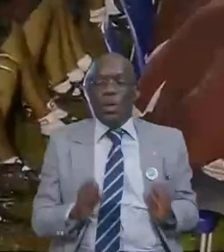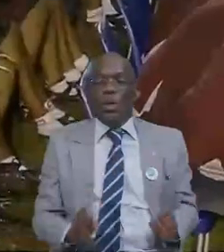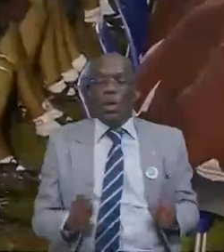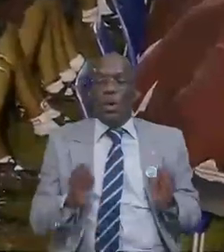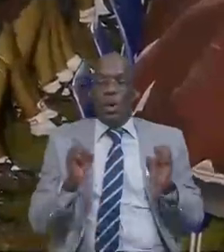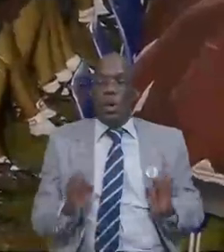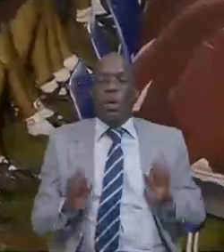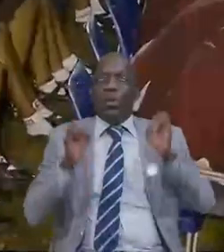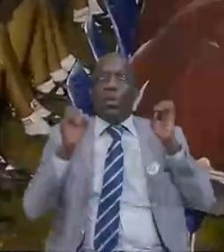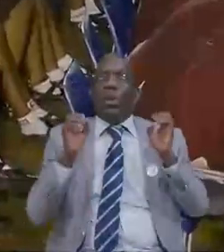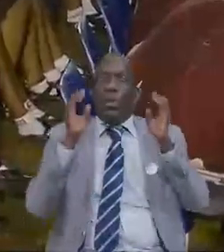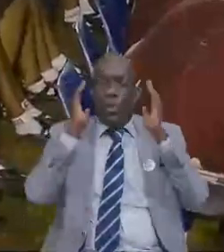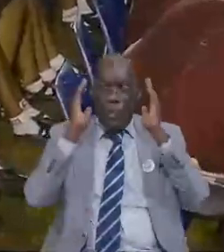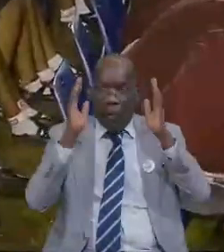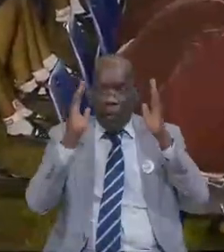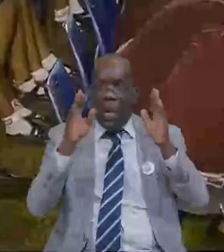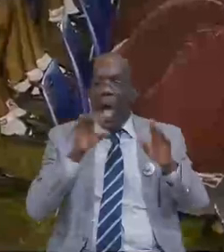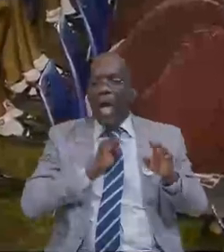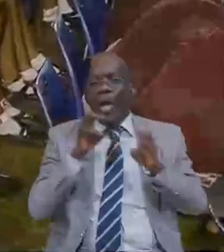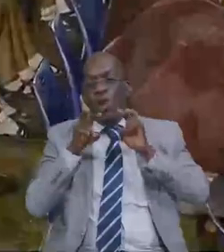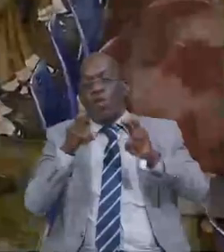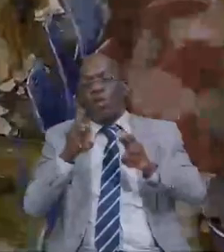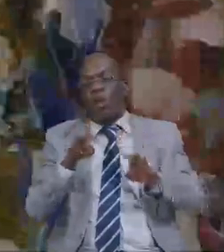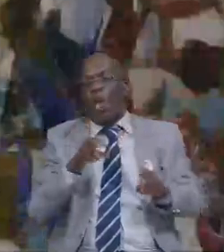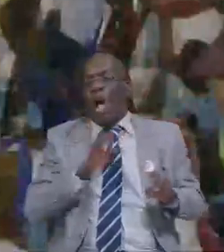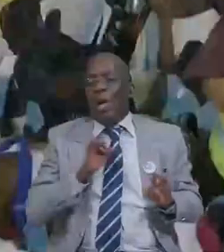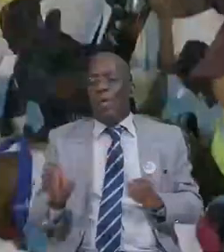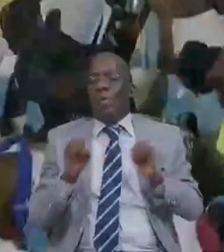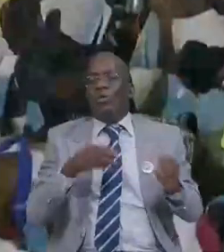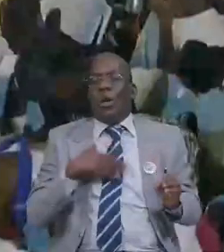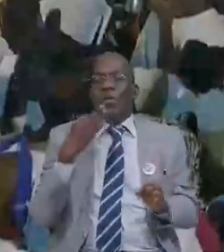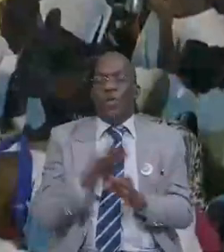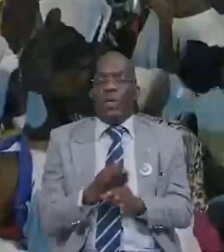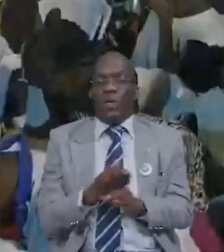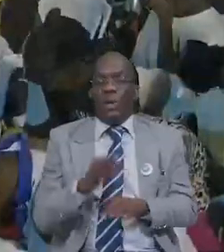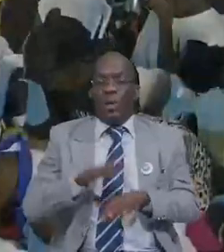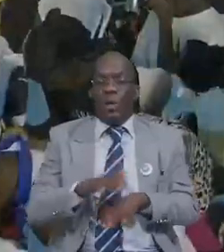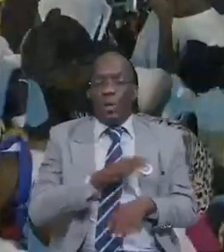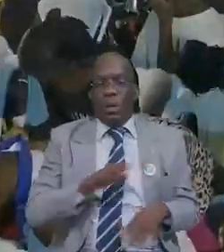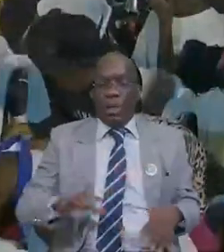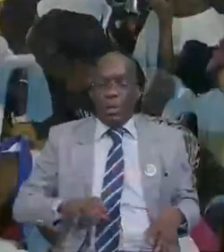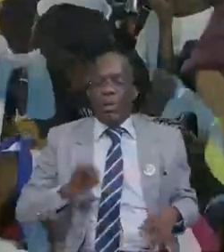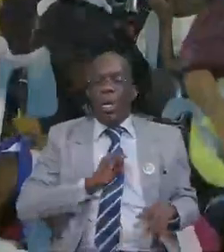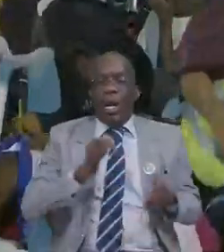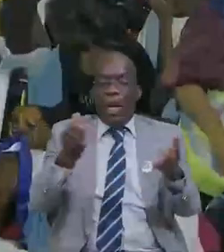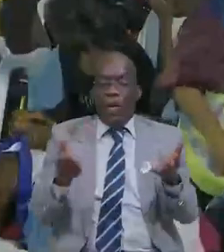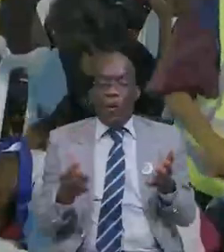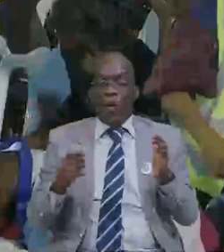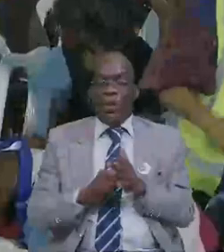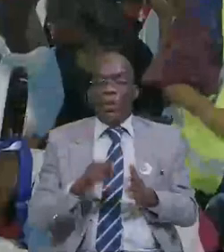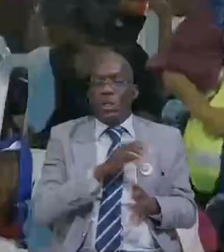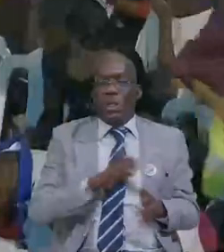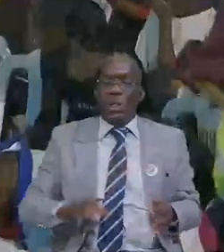sur Christ. Je concentre ma pensée, ma foi sur Christ. Je veux ce